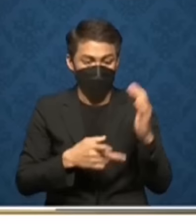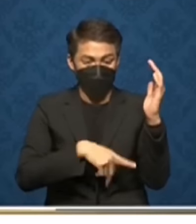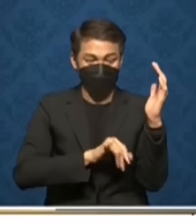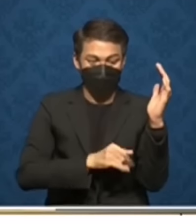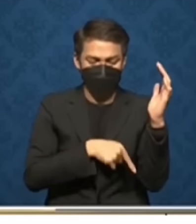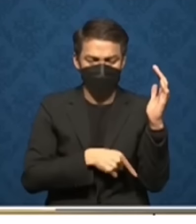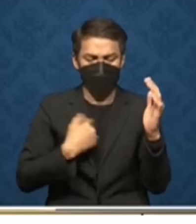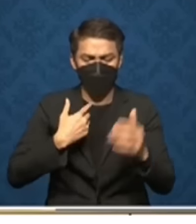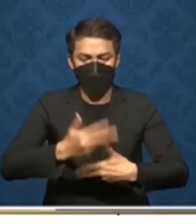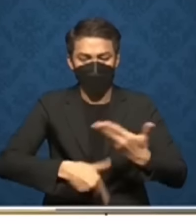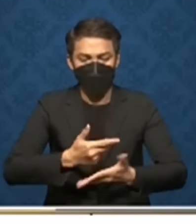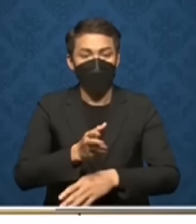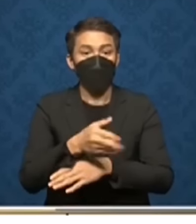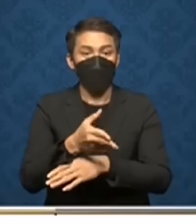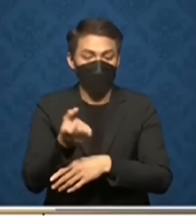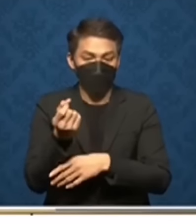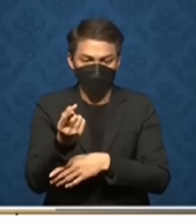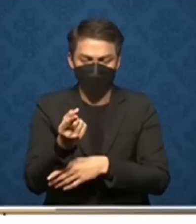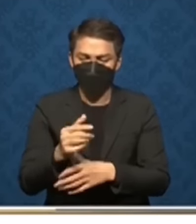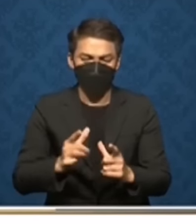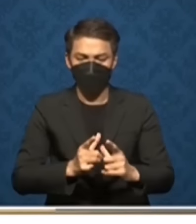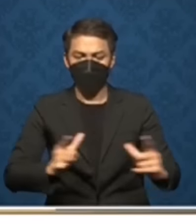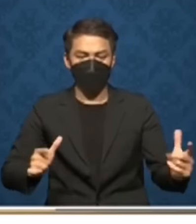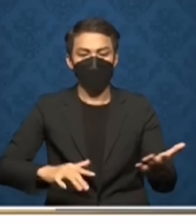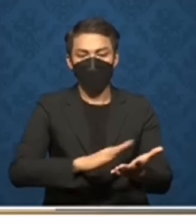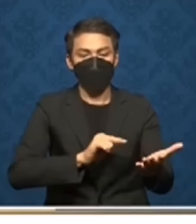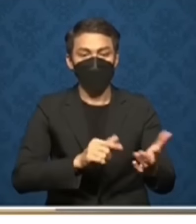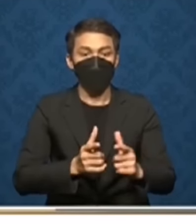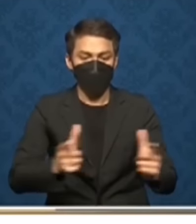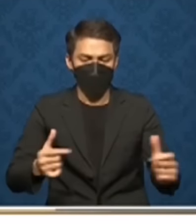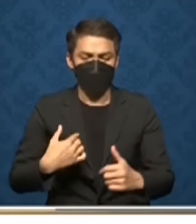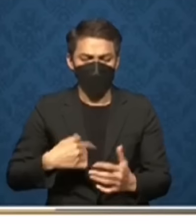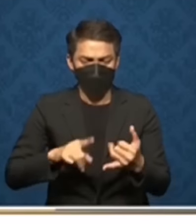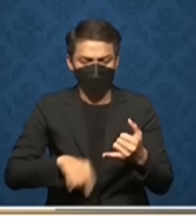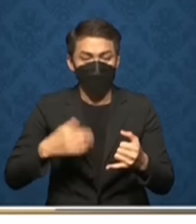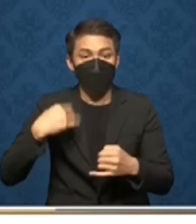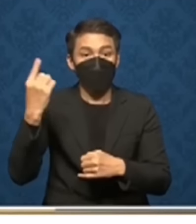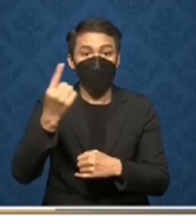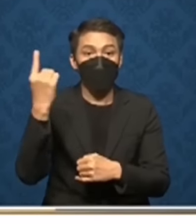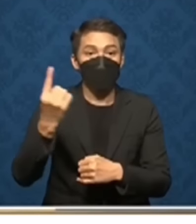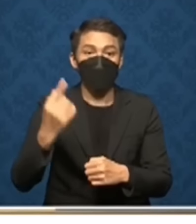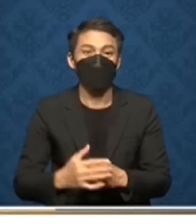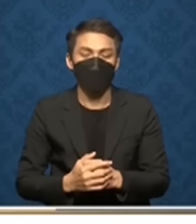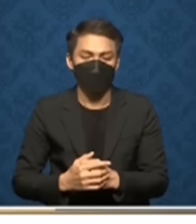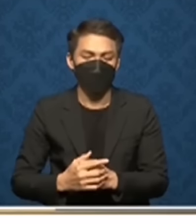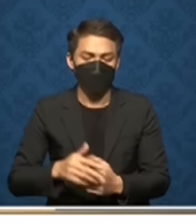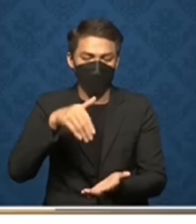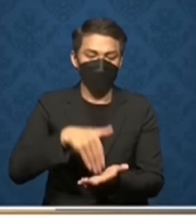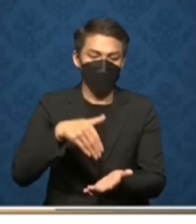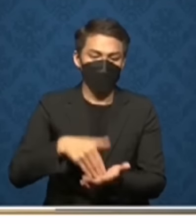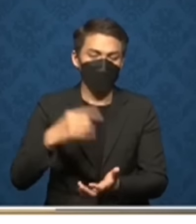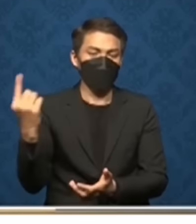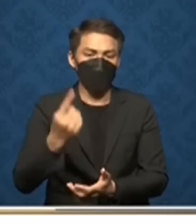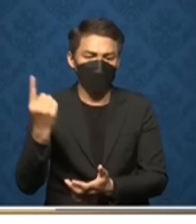ากลางปลาสดที่ใหญ่ที่สุดในประเทศนะครับสุดท้ายเรามีการท่องเที่ยวนะครับ จริงๆต้องบอกว่านี่คือพาราไดซ์ของ